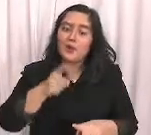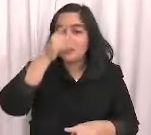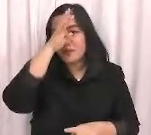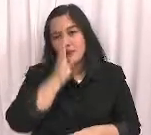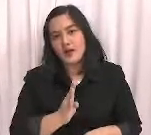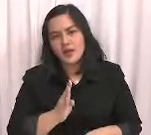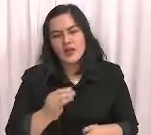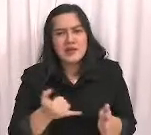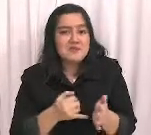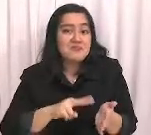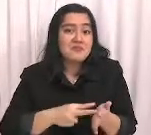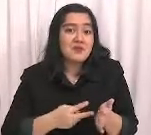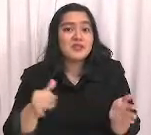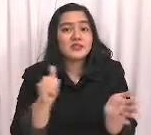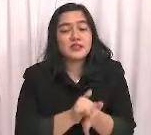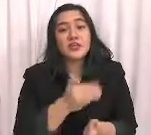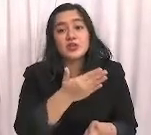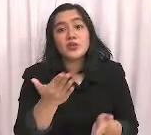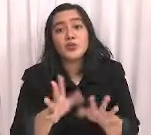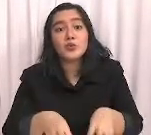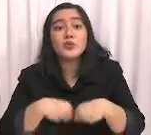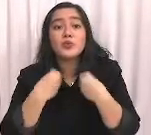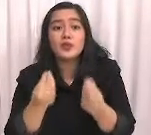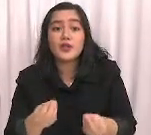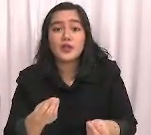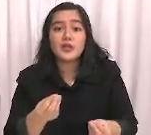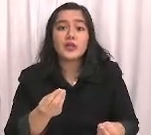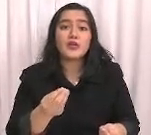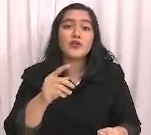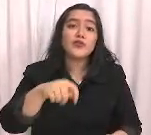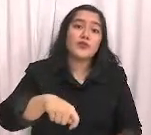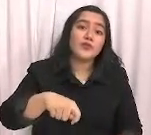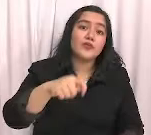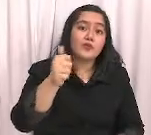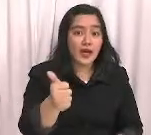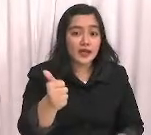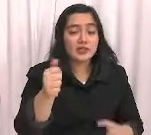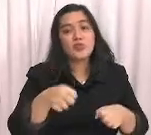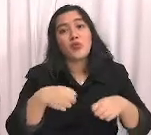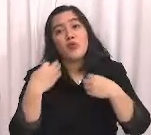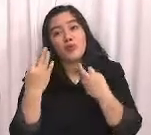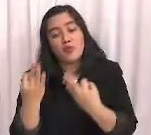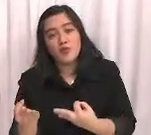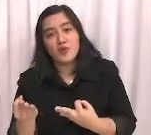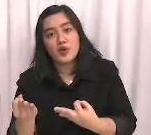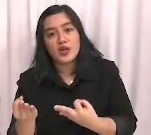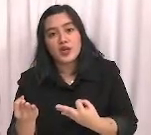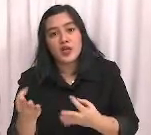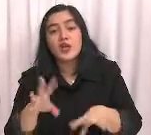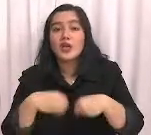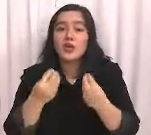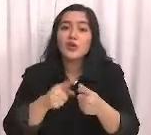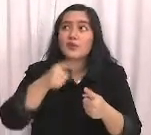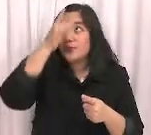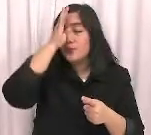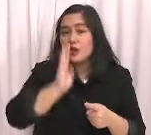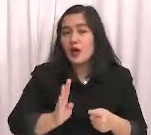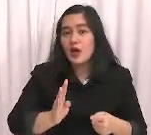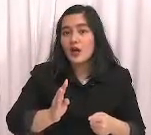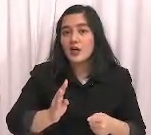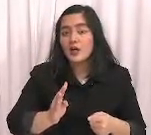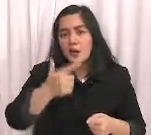Panginoon. So it's not giving at all. It's your way of getting something from God.